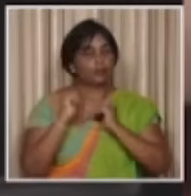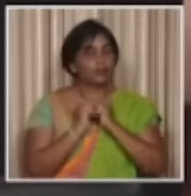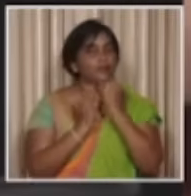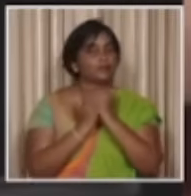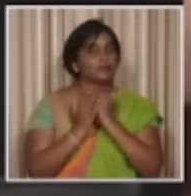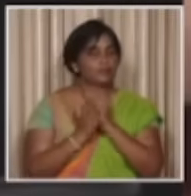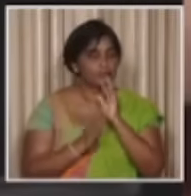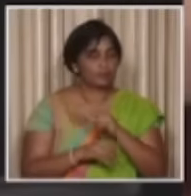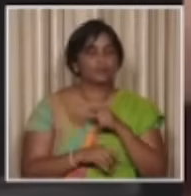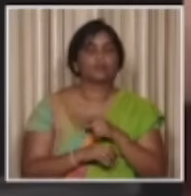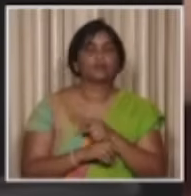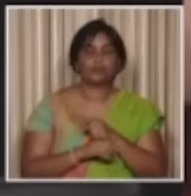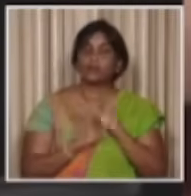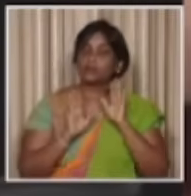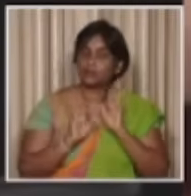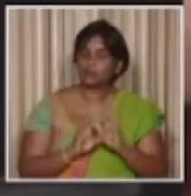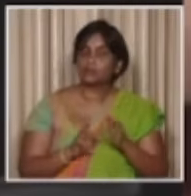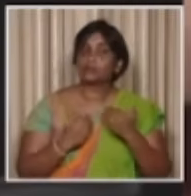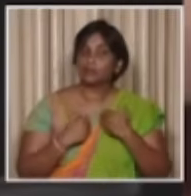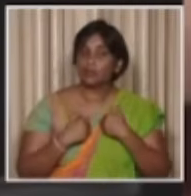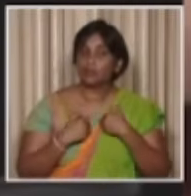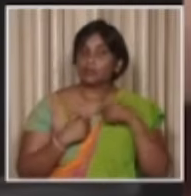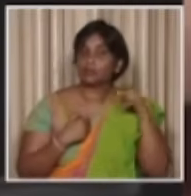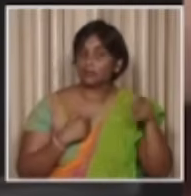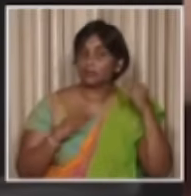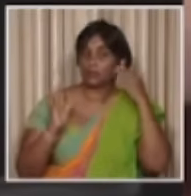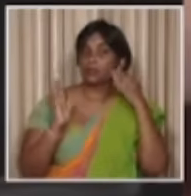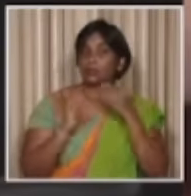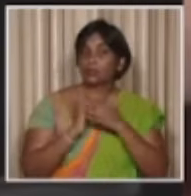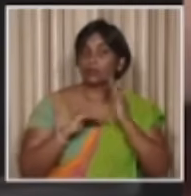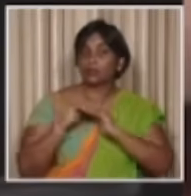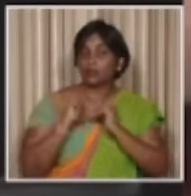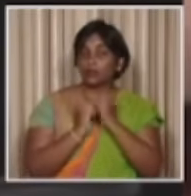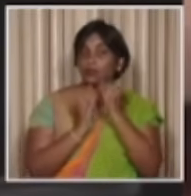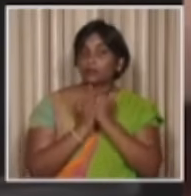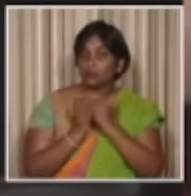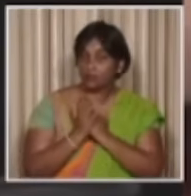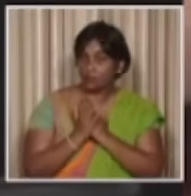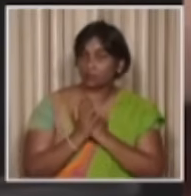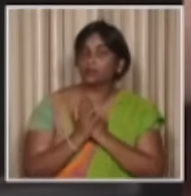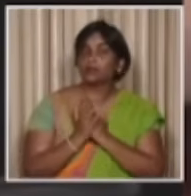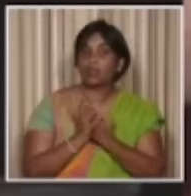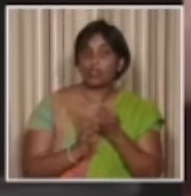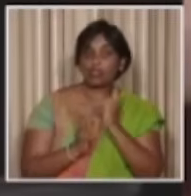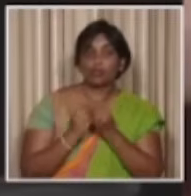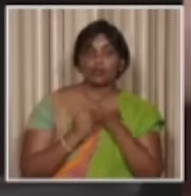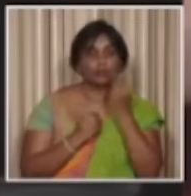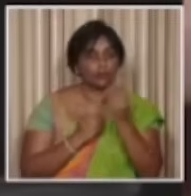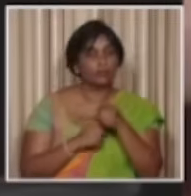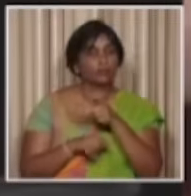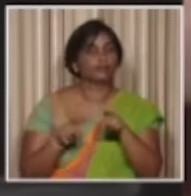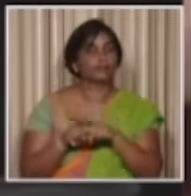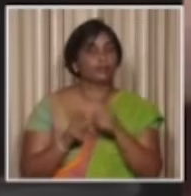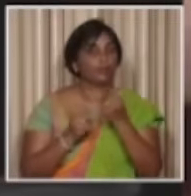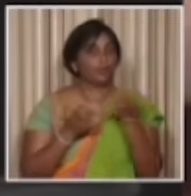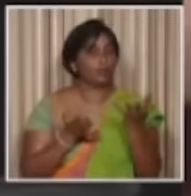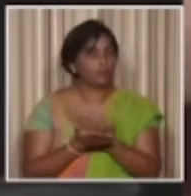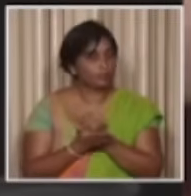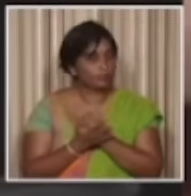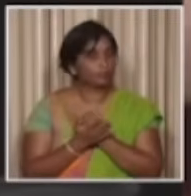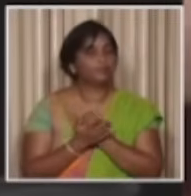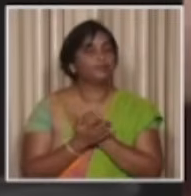දූෂණ සිදු වුණා කියලා. නමුත් අපි දැක් ඒ සඳහා වැඩපිළිවෙලක් ඒ අයට දඬුවම් දීම ඒ සඳහා මුදල් අය